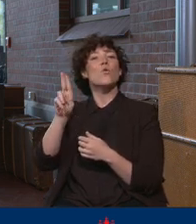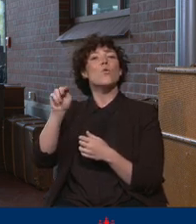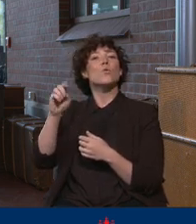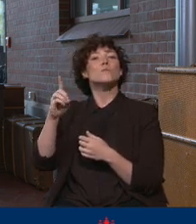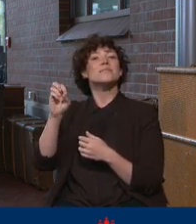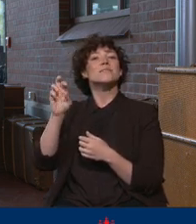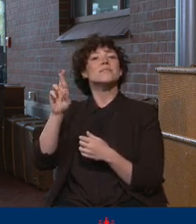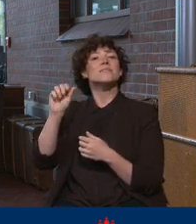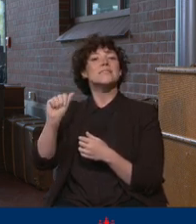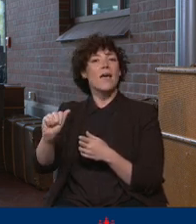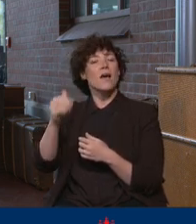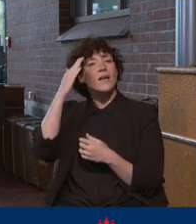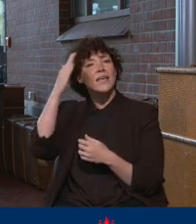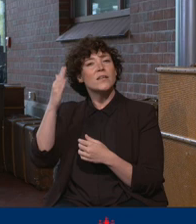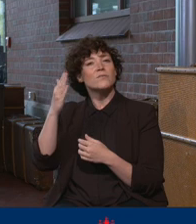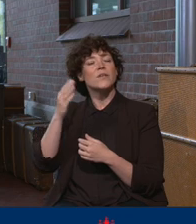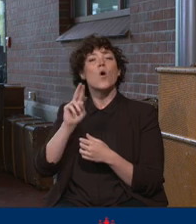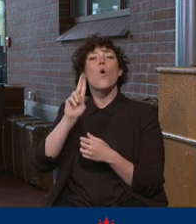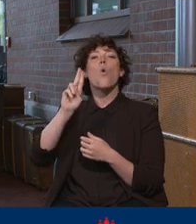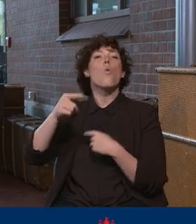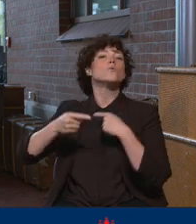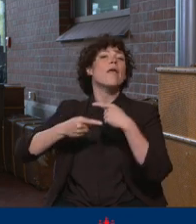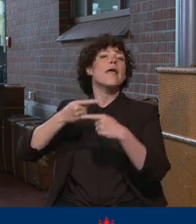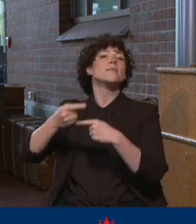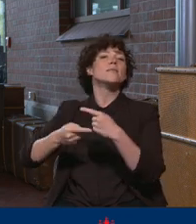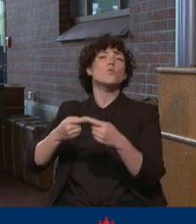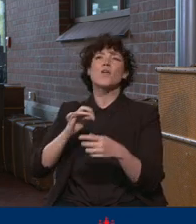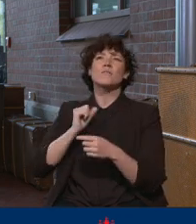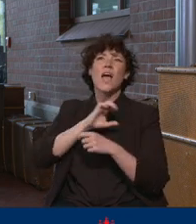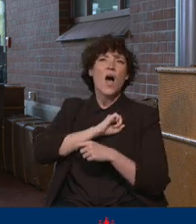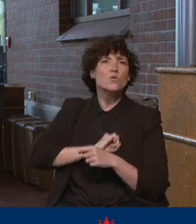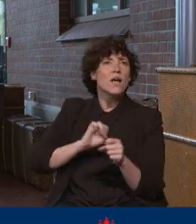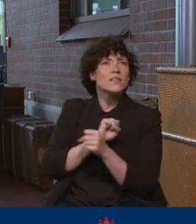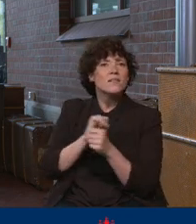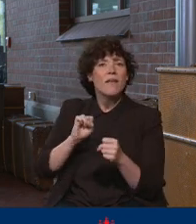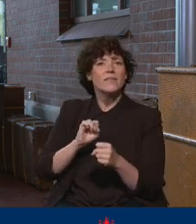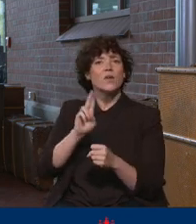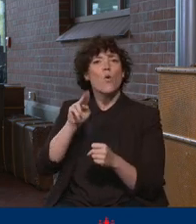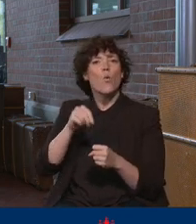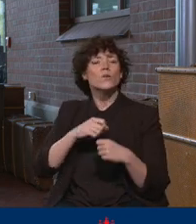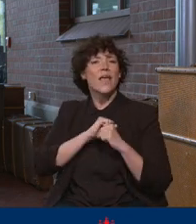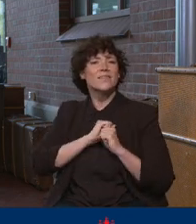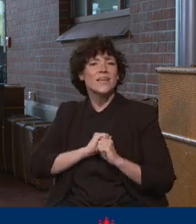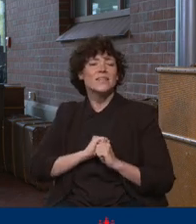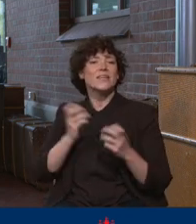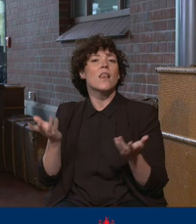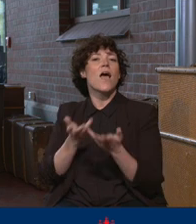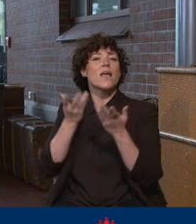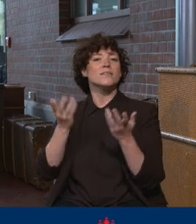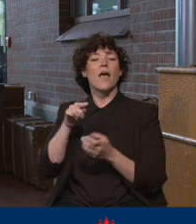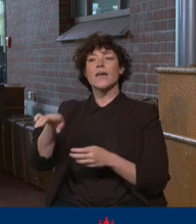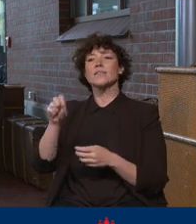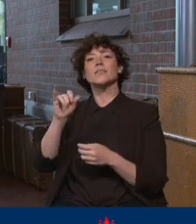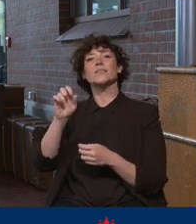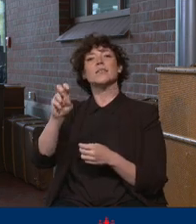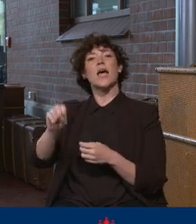unendliche leichtigkeit des seins heißt das glaube ich oder die unerträgliche leichtigkeit des seins wo so ein liebespaar durch new york geht und ihm